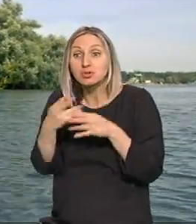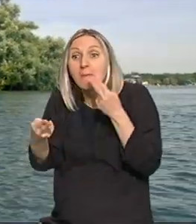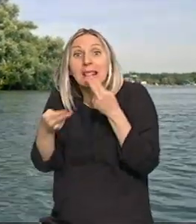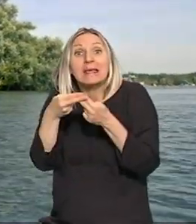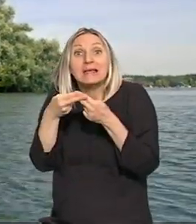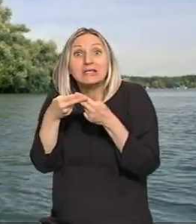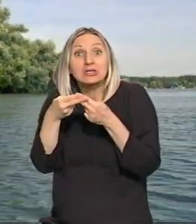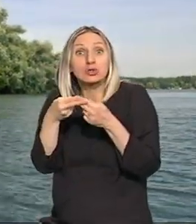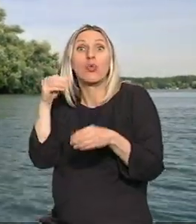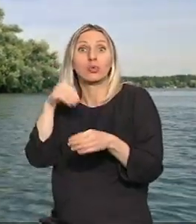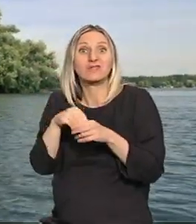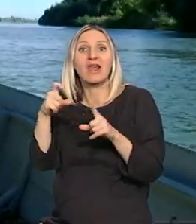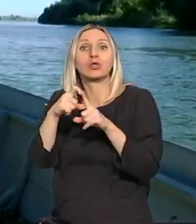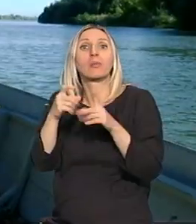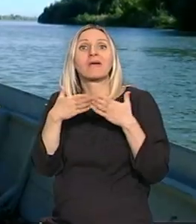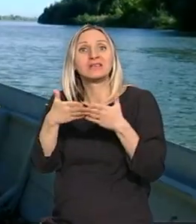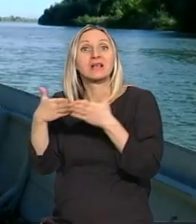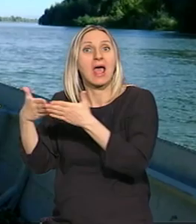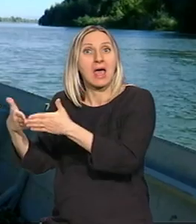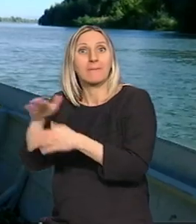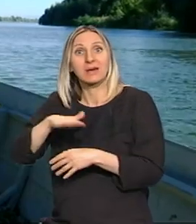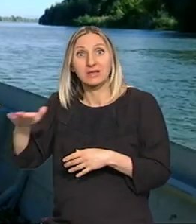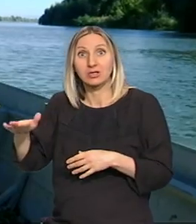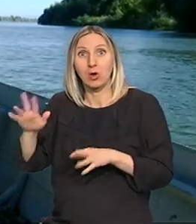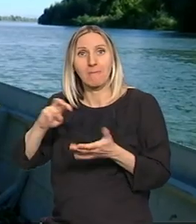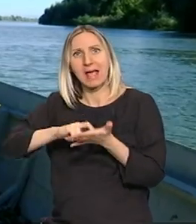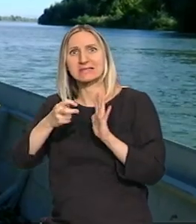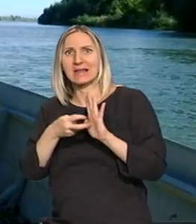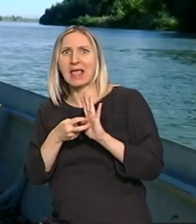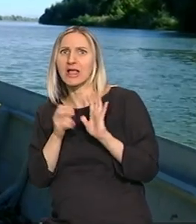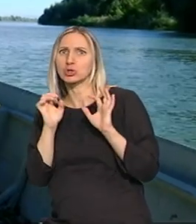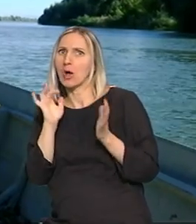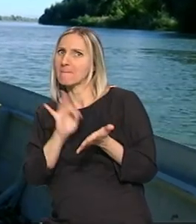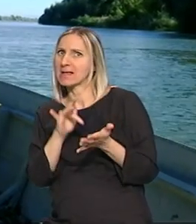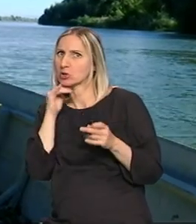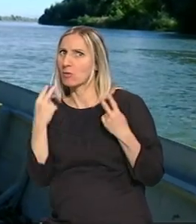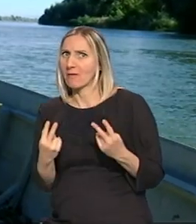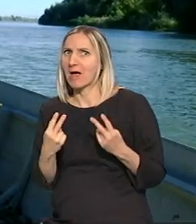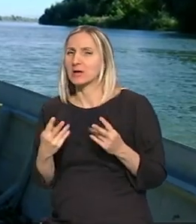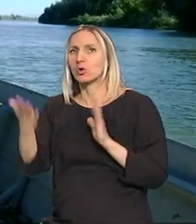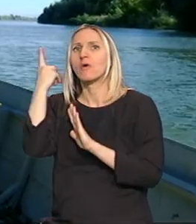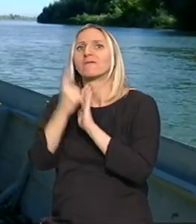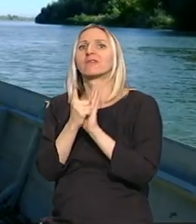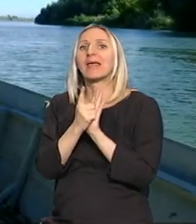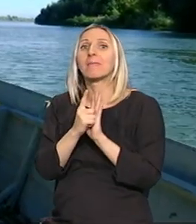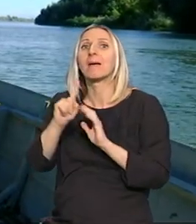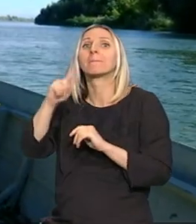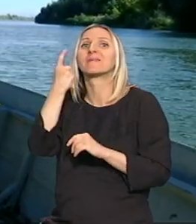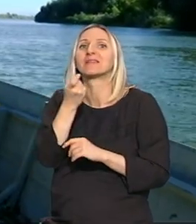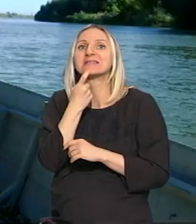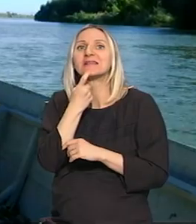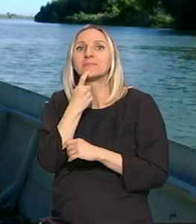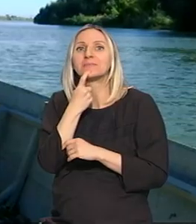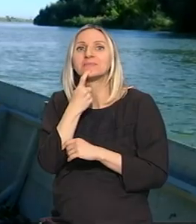je Dubravičkom pristaništu dala i stratešku poziciju. Odavde su svojevremeno krenuli i prvi srpski